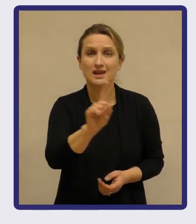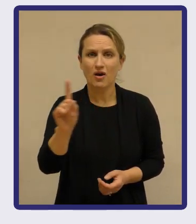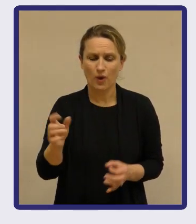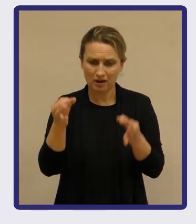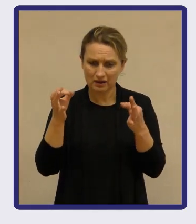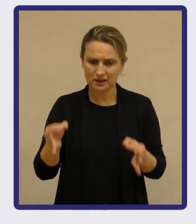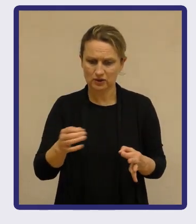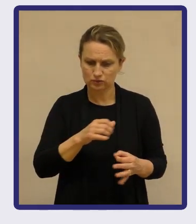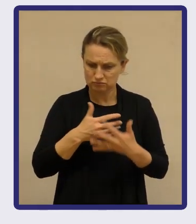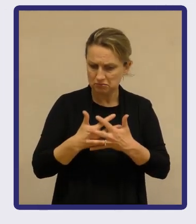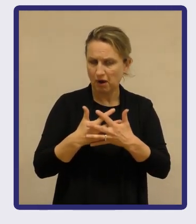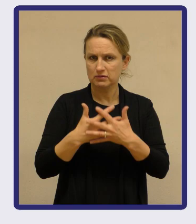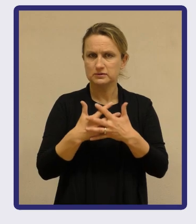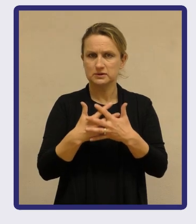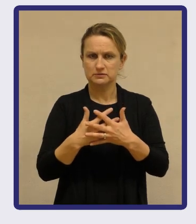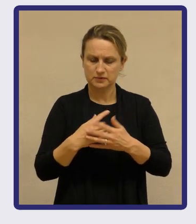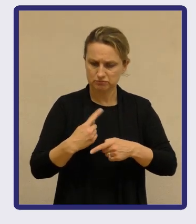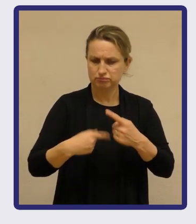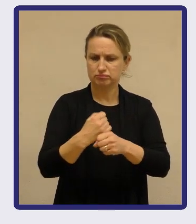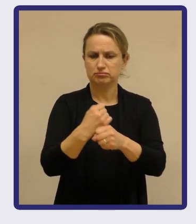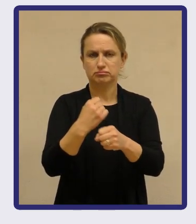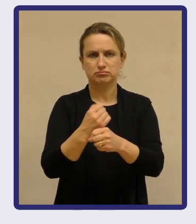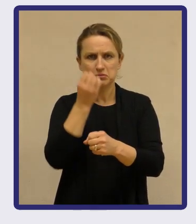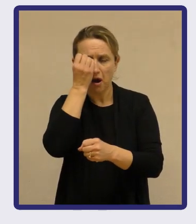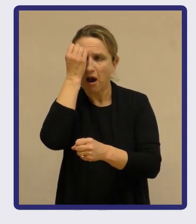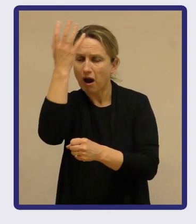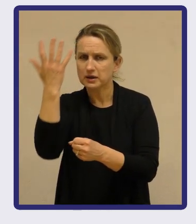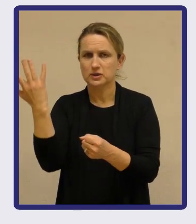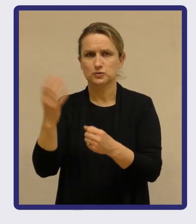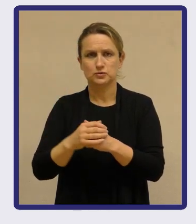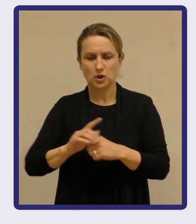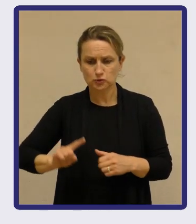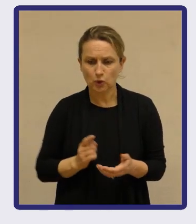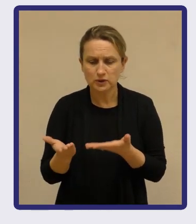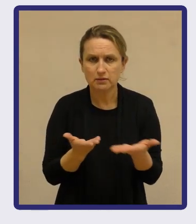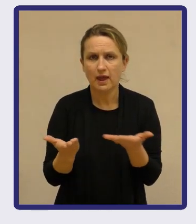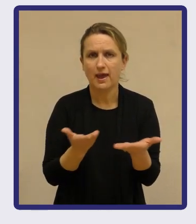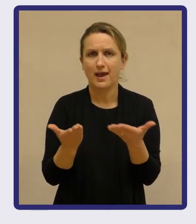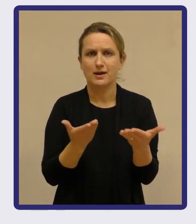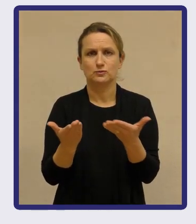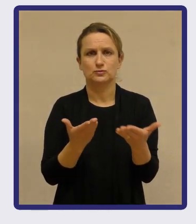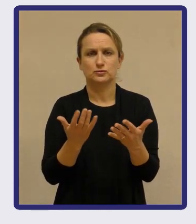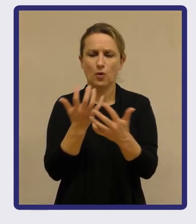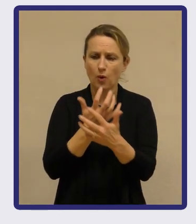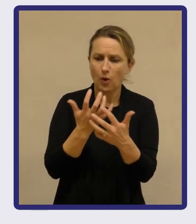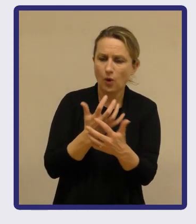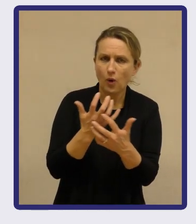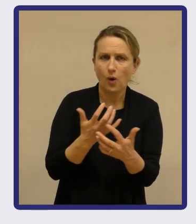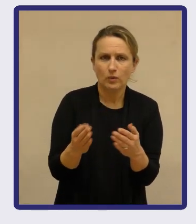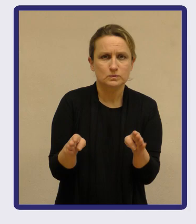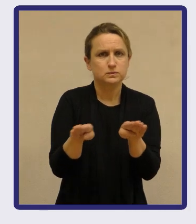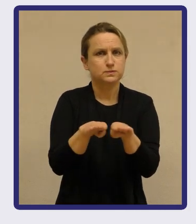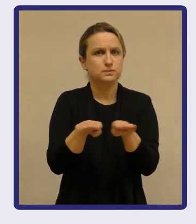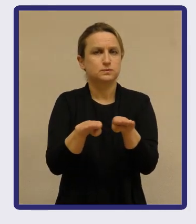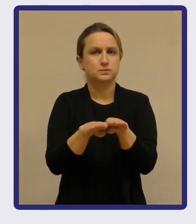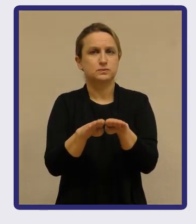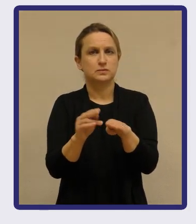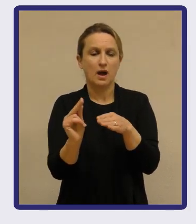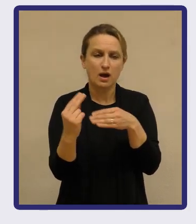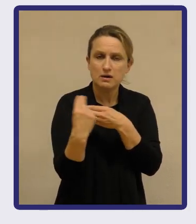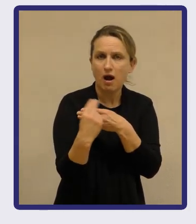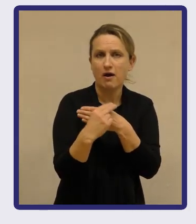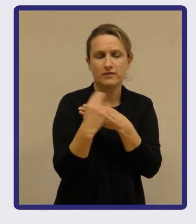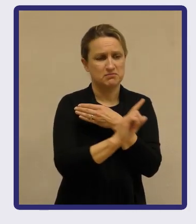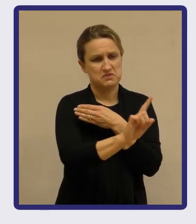Igalühel on õigus eneseteostusele, haridusele, sotsiaalteenustele, õiglasele kohtlemisele tervishoiusüsteemis ja ligipääsetavale